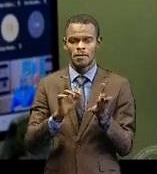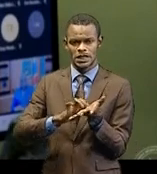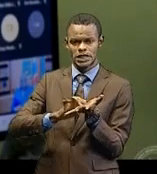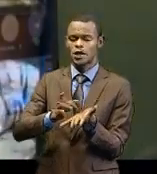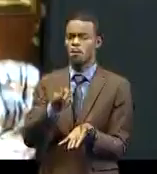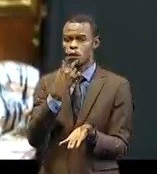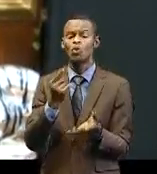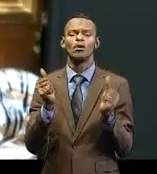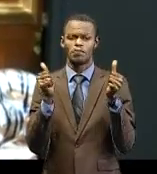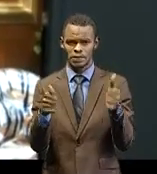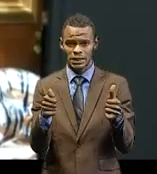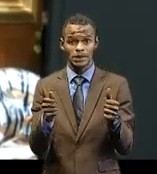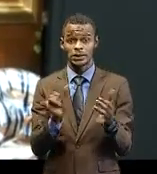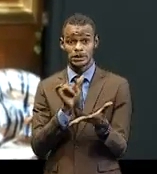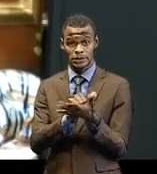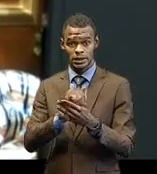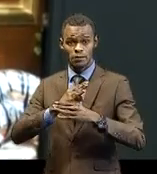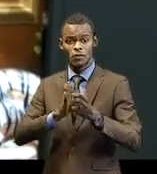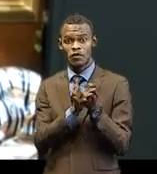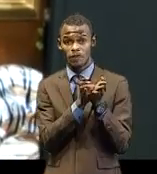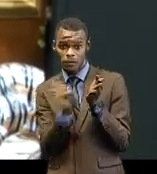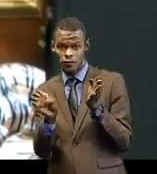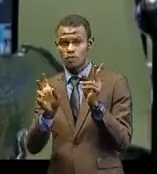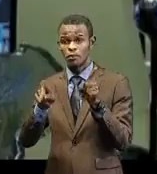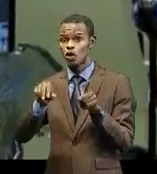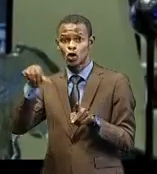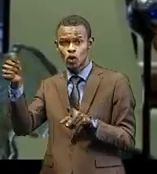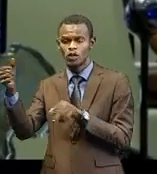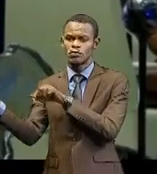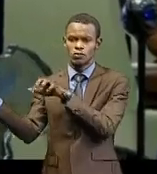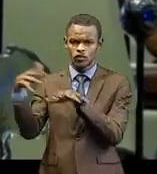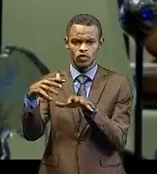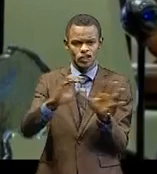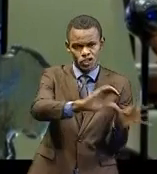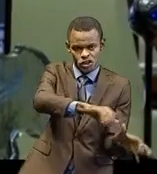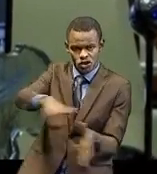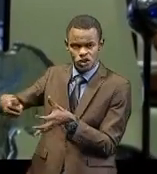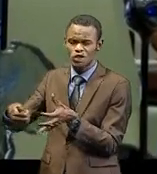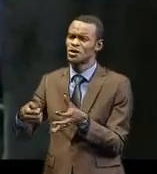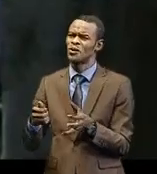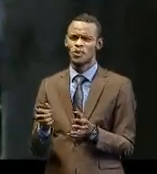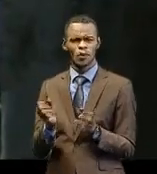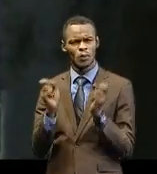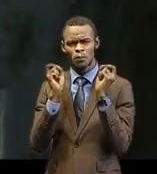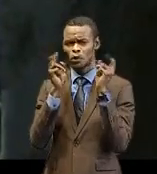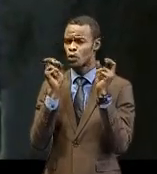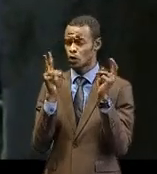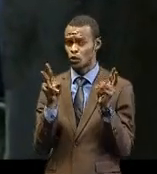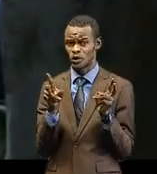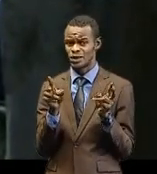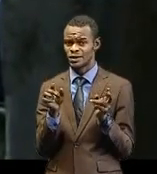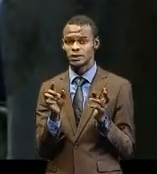non transformée de cette plante ne se confonde au trafic des drogues. Un cadre réglementaire avec des